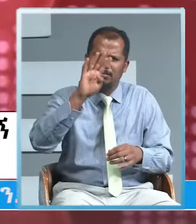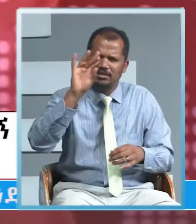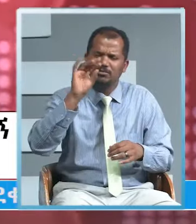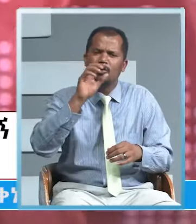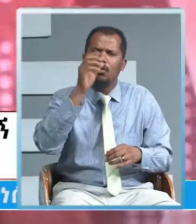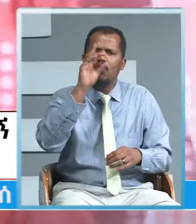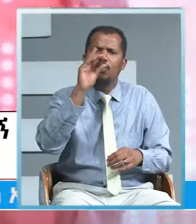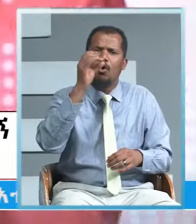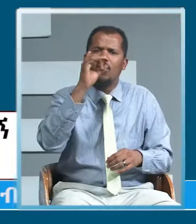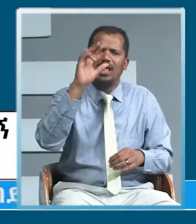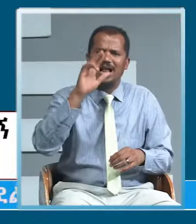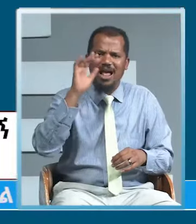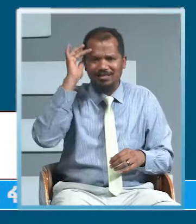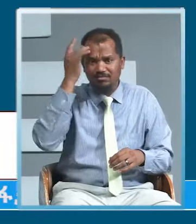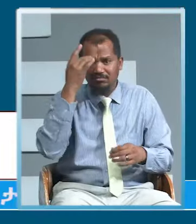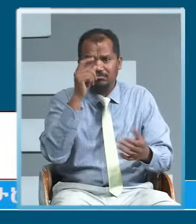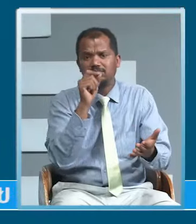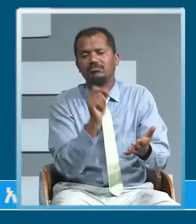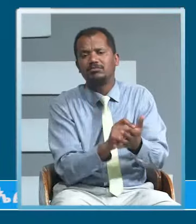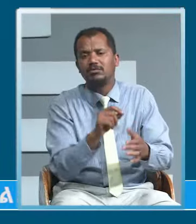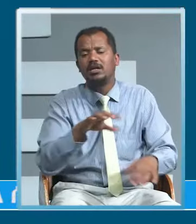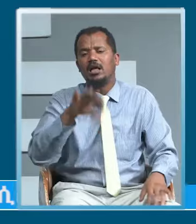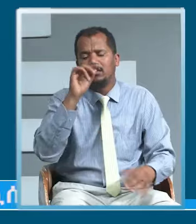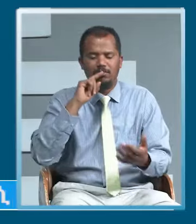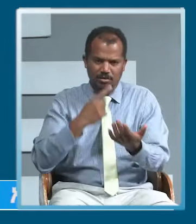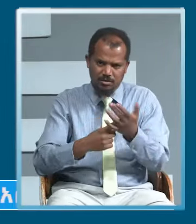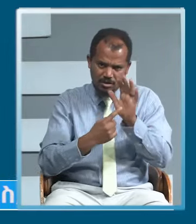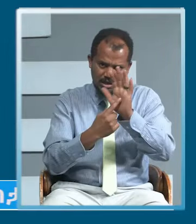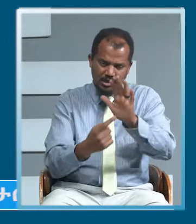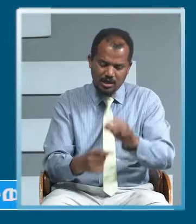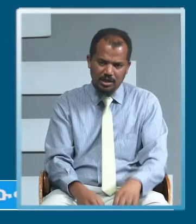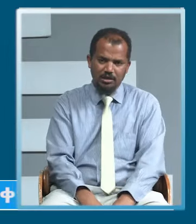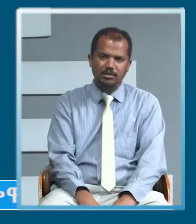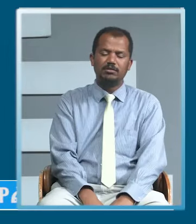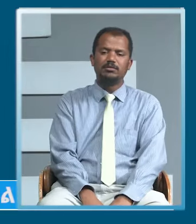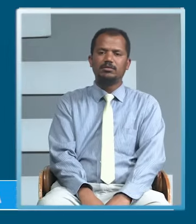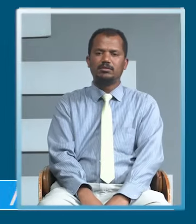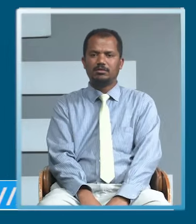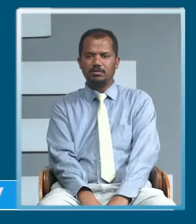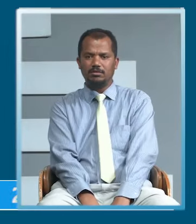32548 የኮሌራ ታማሚዎች መመዝገባቸውን ያገኘነው መረጃ ያመለክታል።